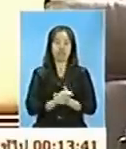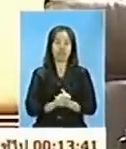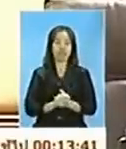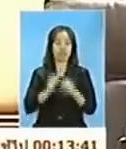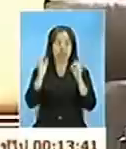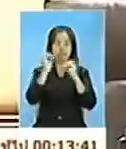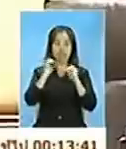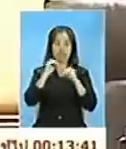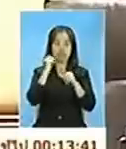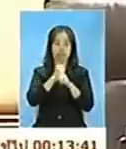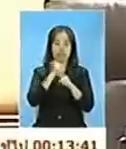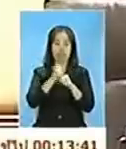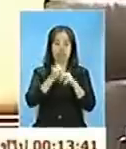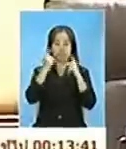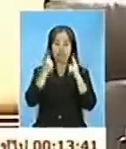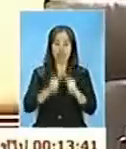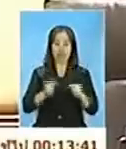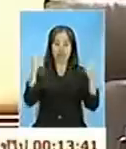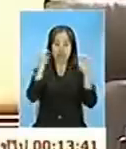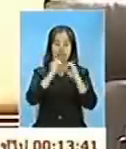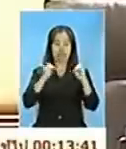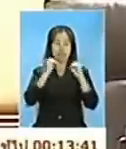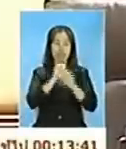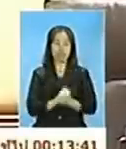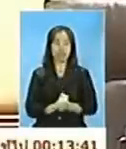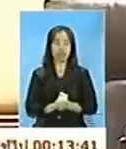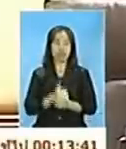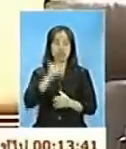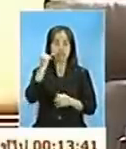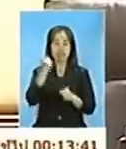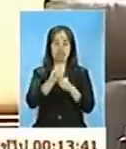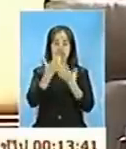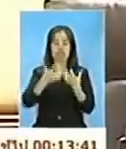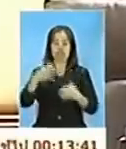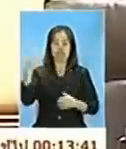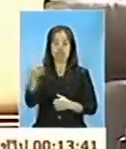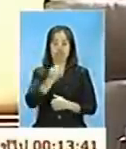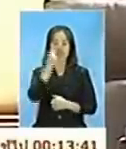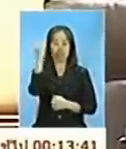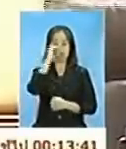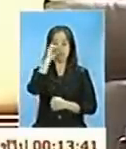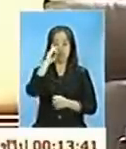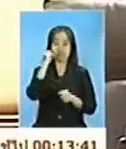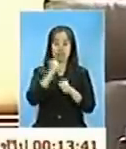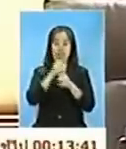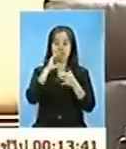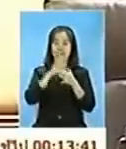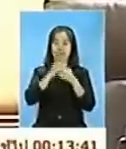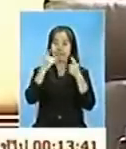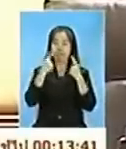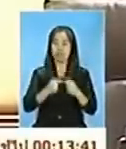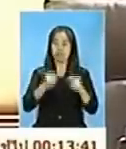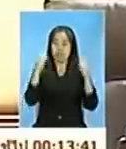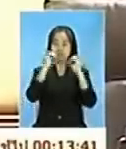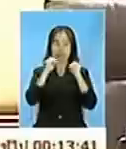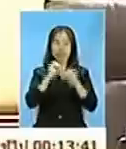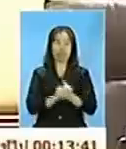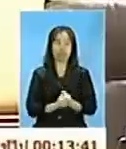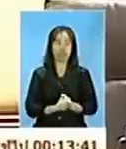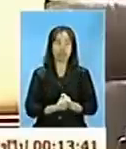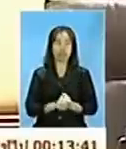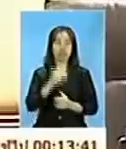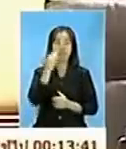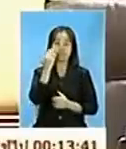หากินกับซ่องไม่เคยถูกยึดทรัพย์จากการค้านำกามกรุณานิดเถอะ